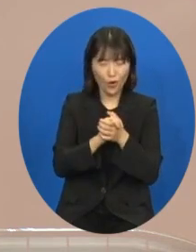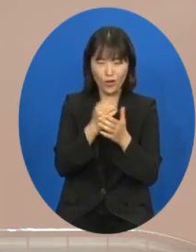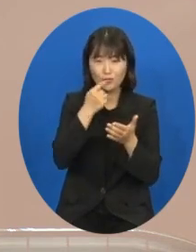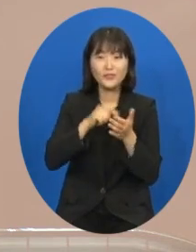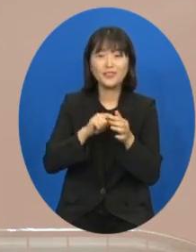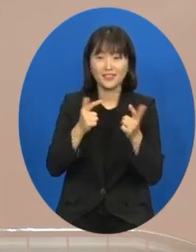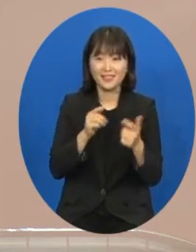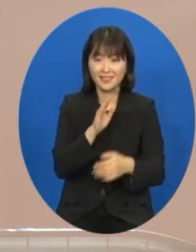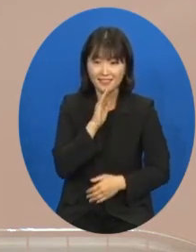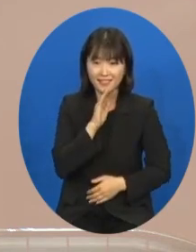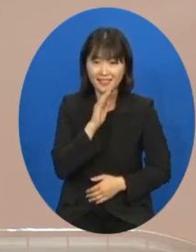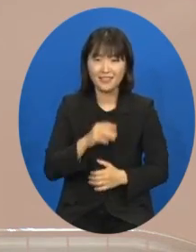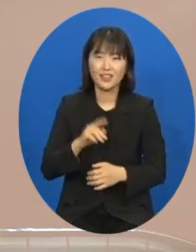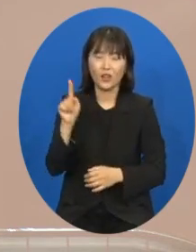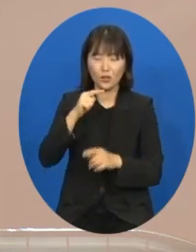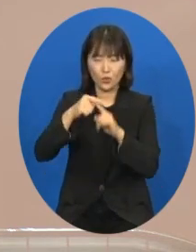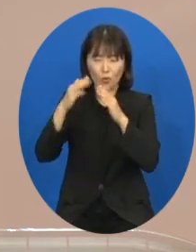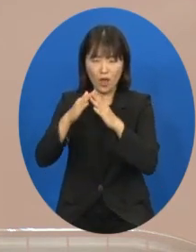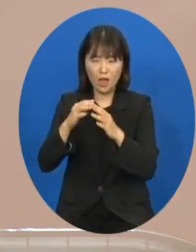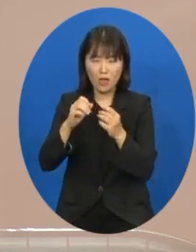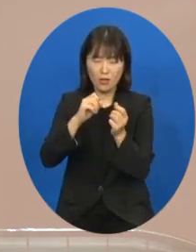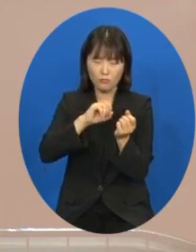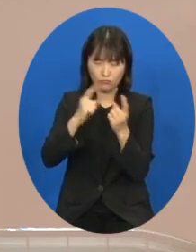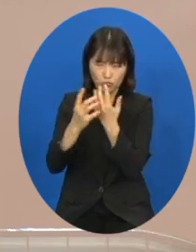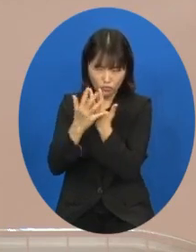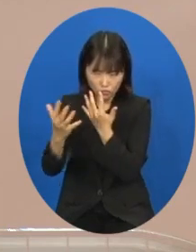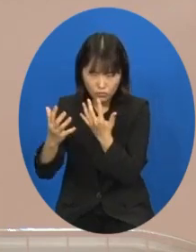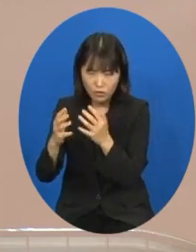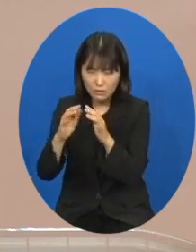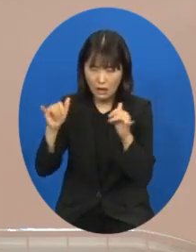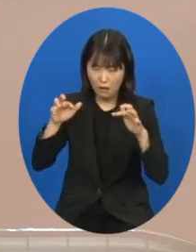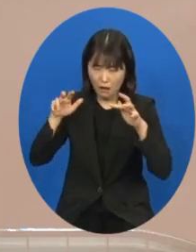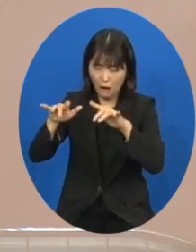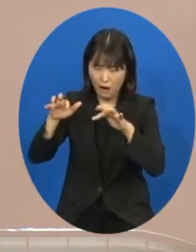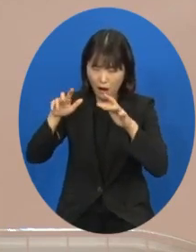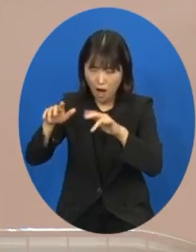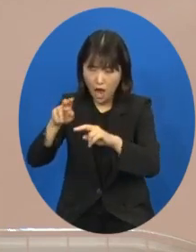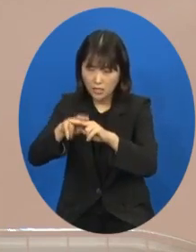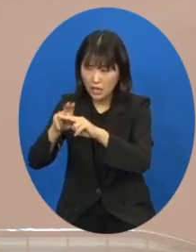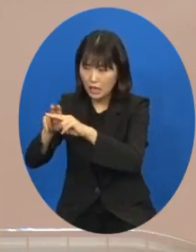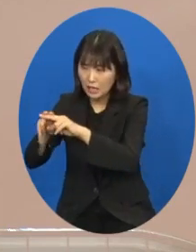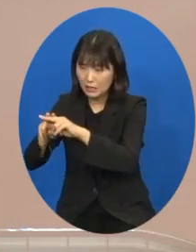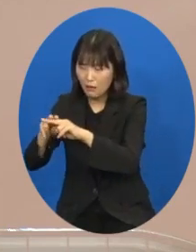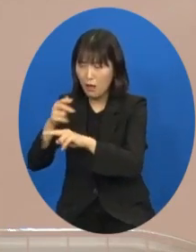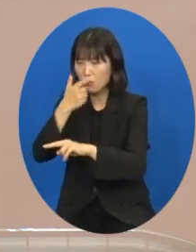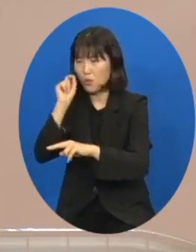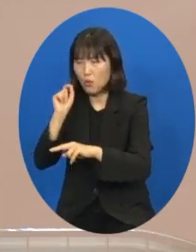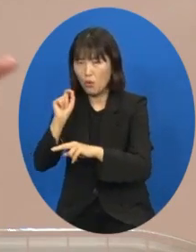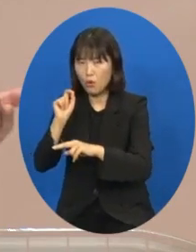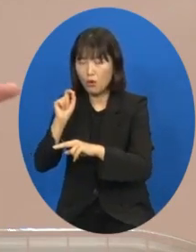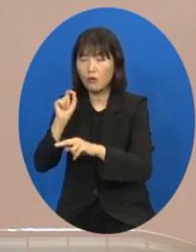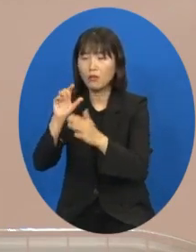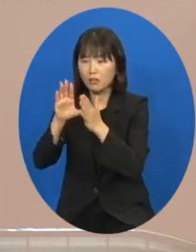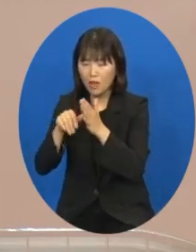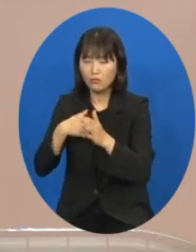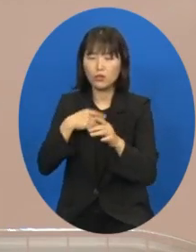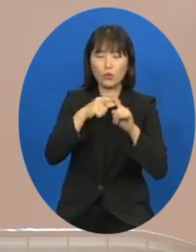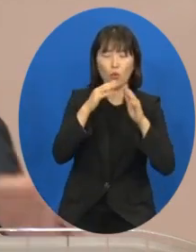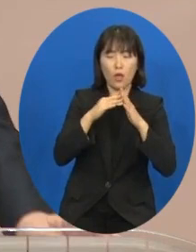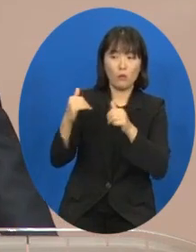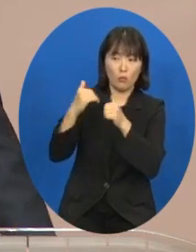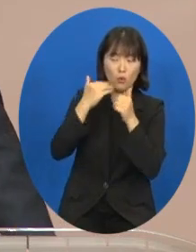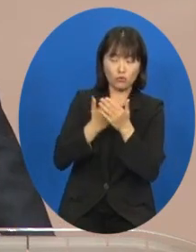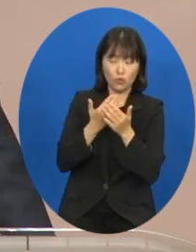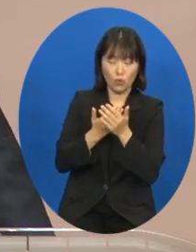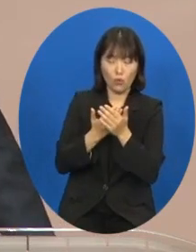교회가 참 부흥되고 사람이 너무 많이 가서 자리가 없어서 어디 가야 되나, 그럼 우리 교회로 오게 해 주세요. 뭐